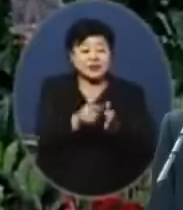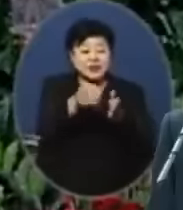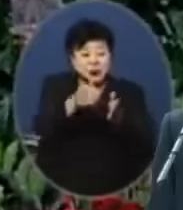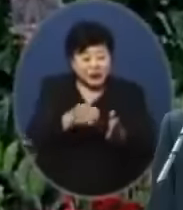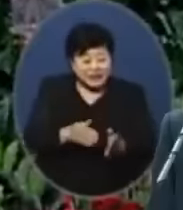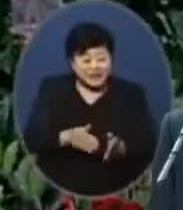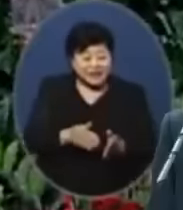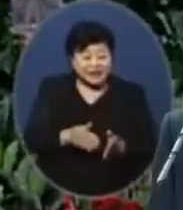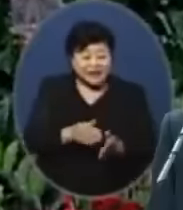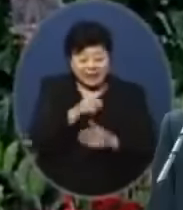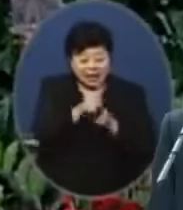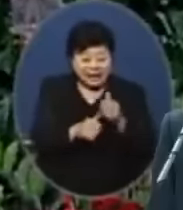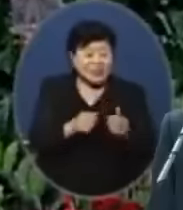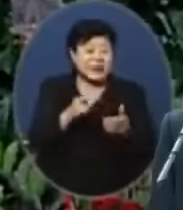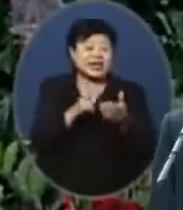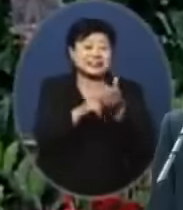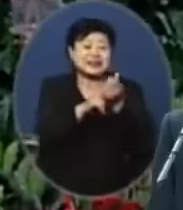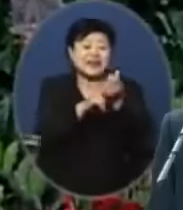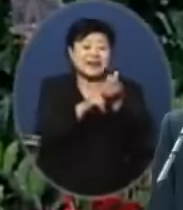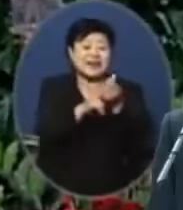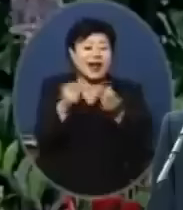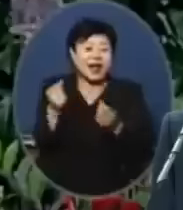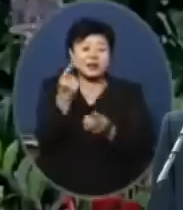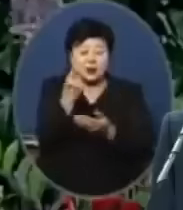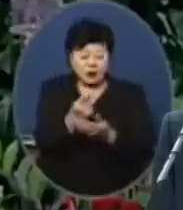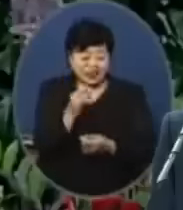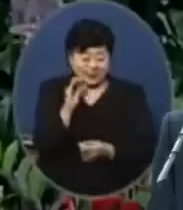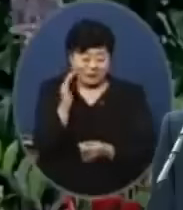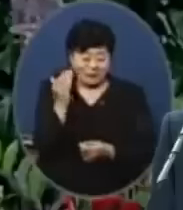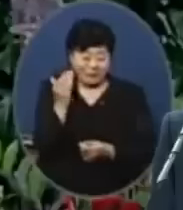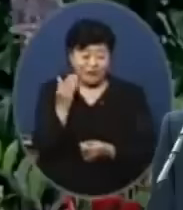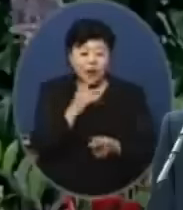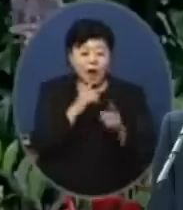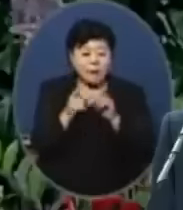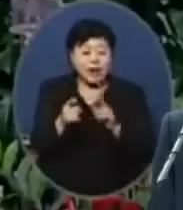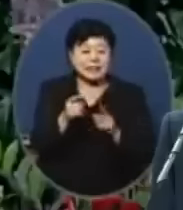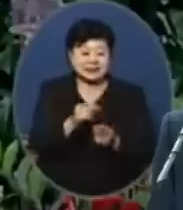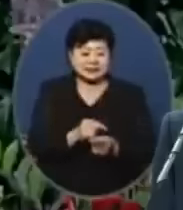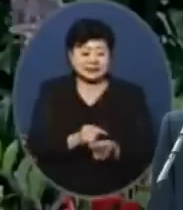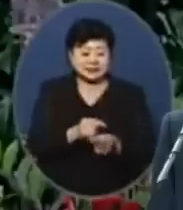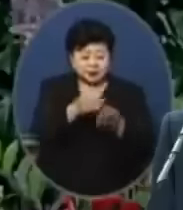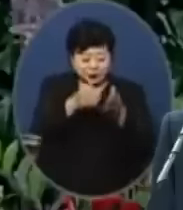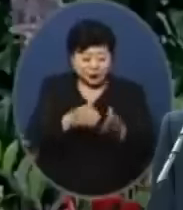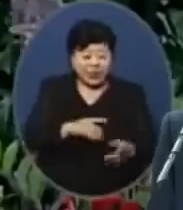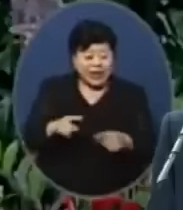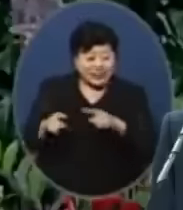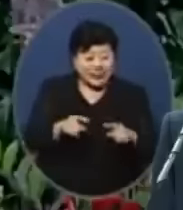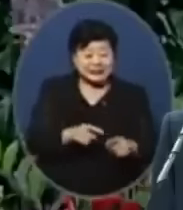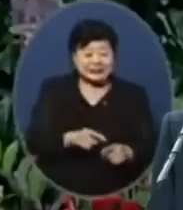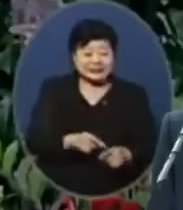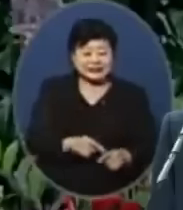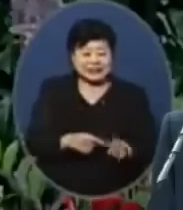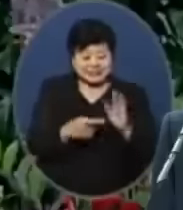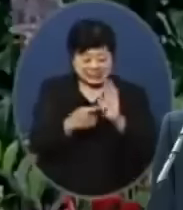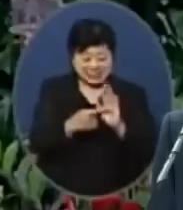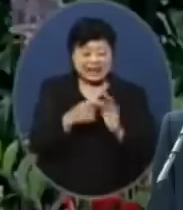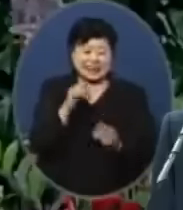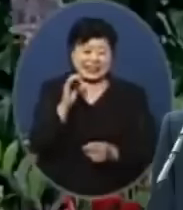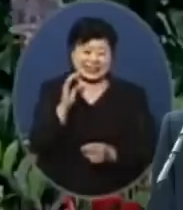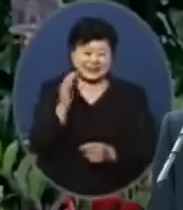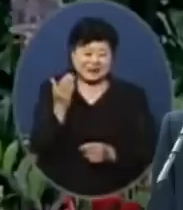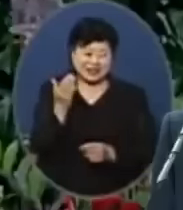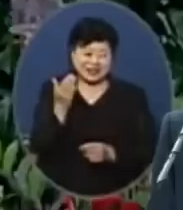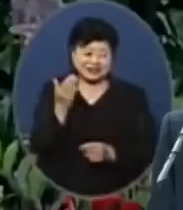통하여 하나님의 기적을 가져오게 될 것이고 말씀의 신을 통하여 다스리는 역사가 나타나게 되는